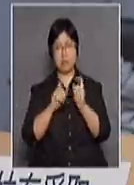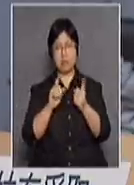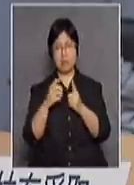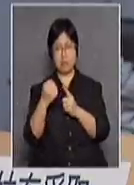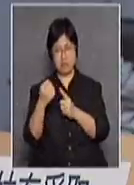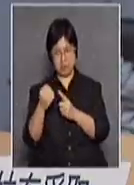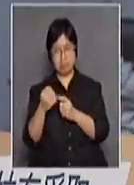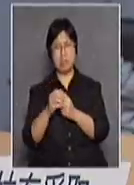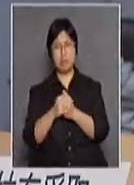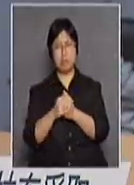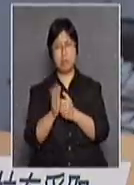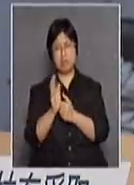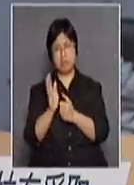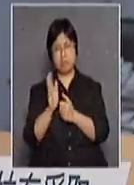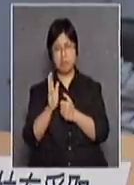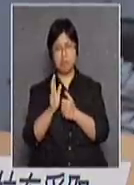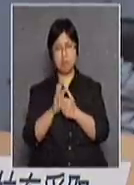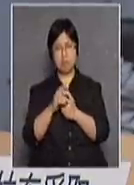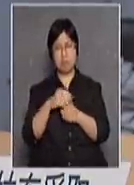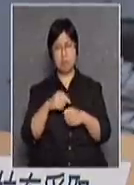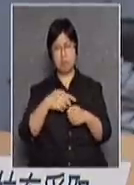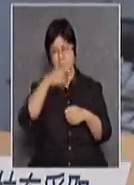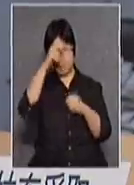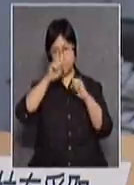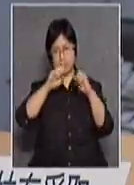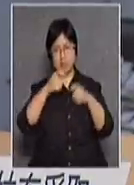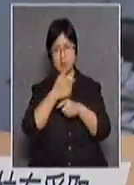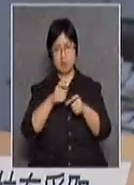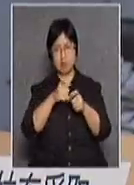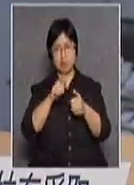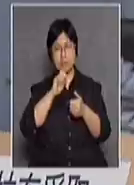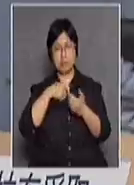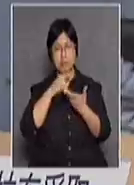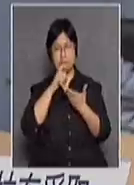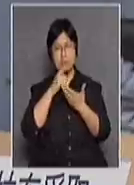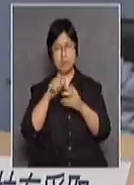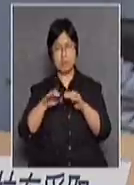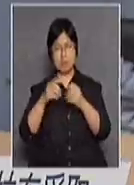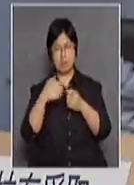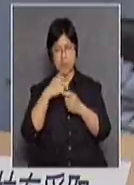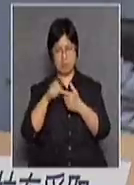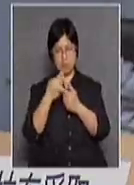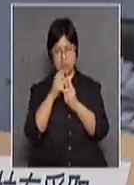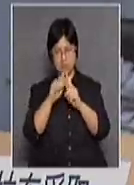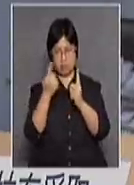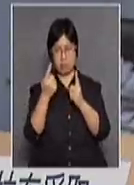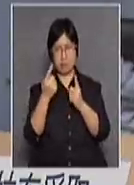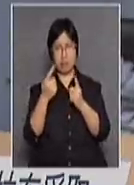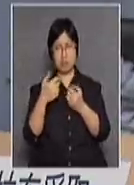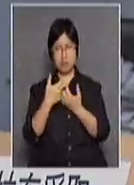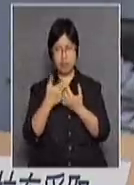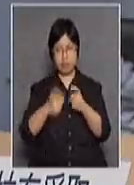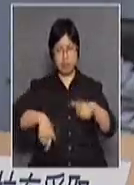2053150元，大約相當於廣播處長薪金起薪點的11個月的預算開